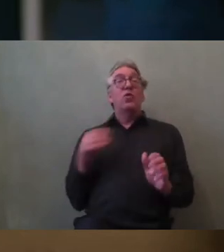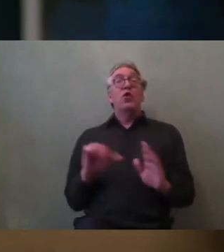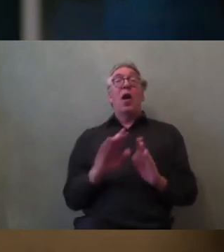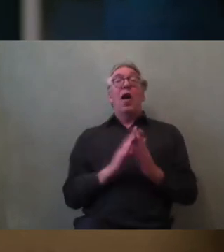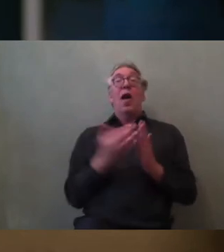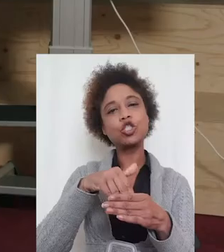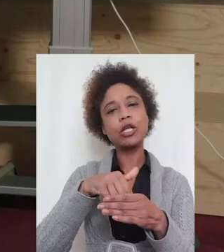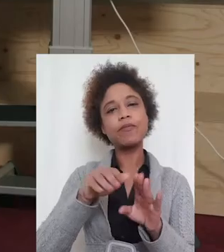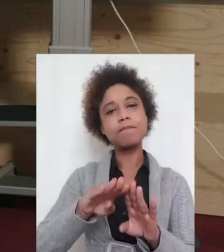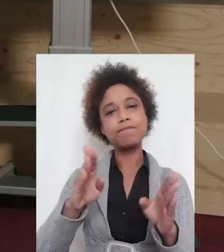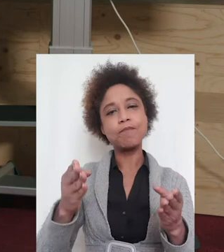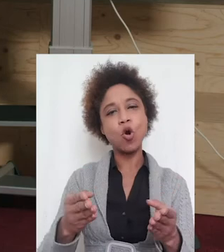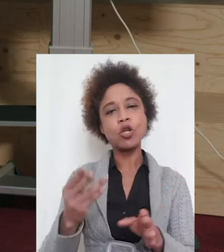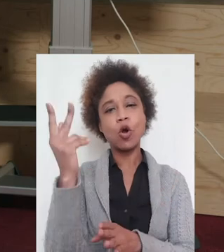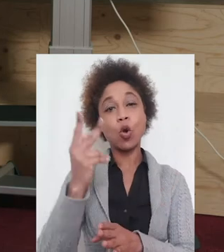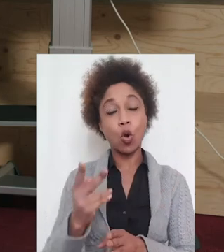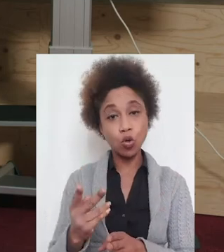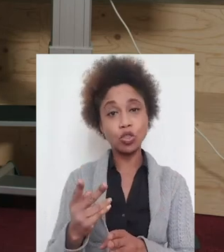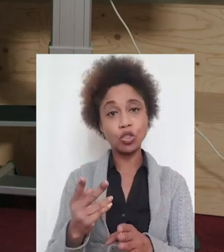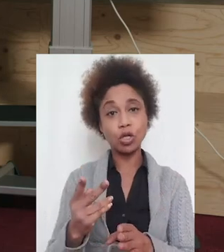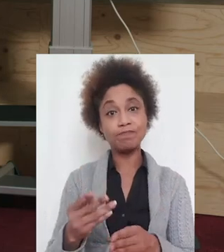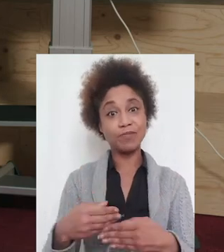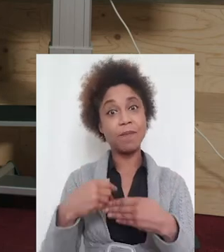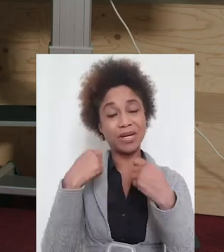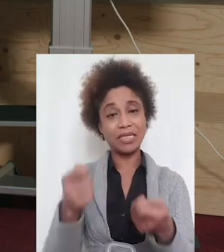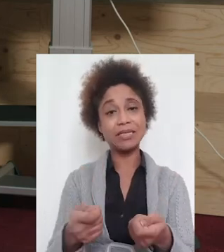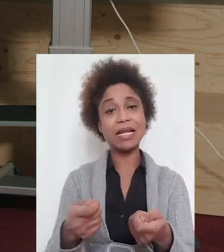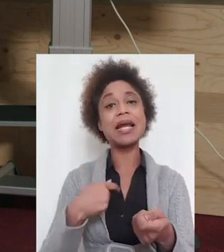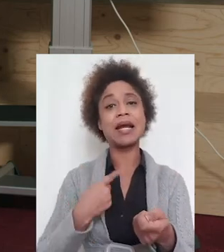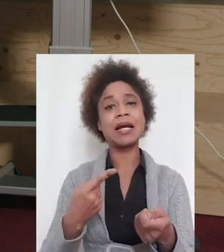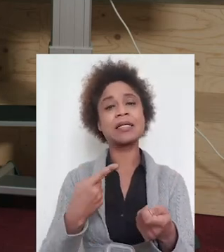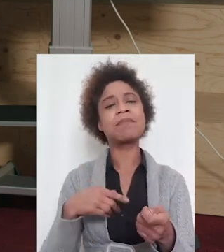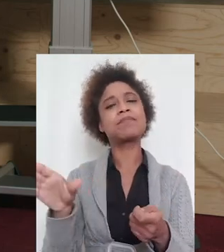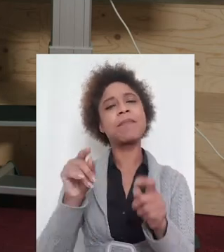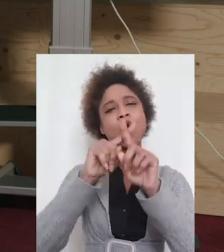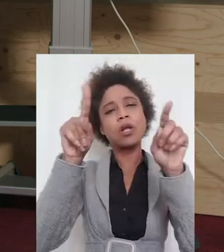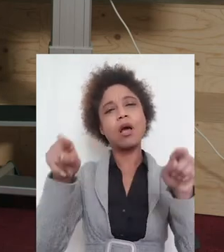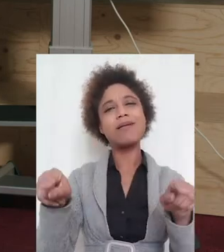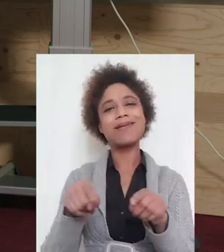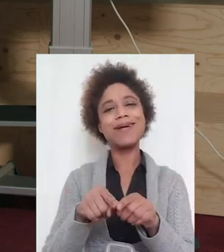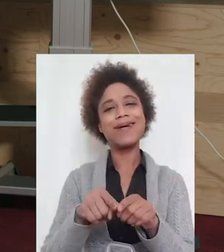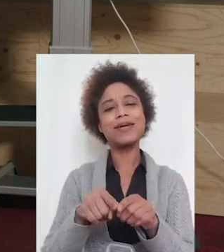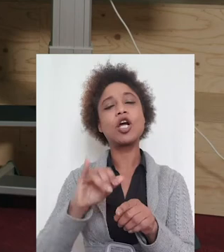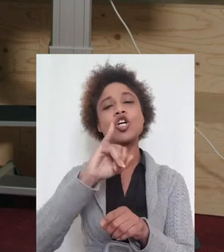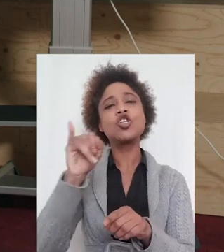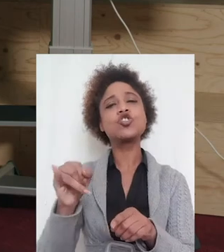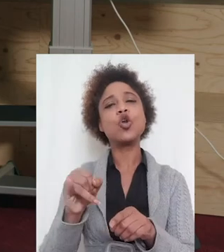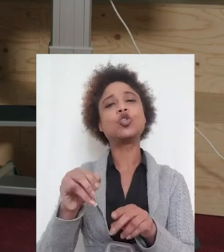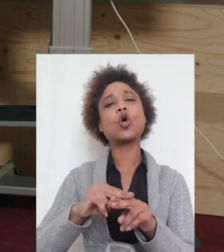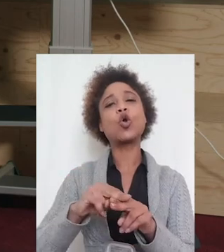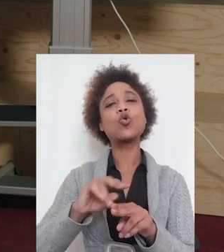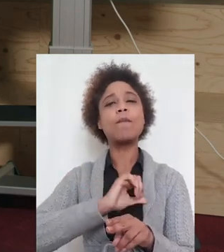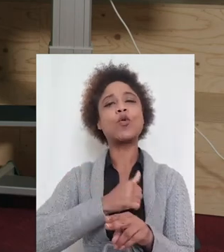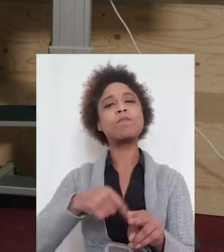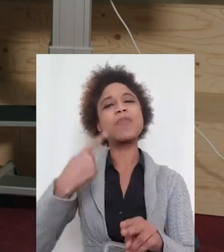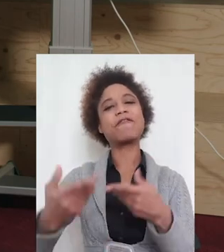podiumkunsten gepresenteerd met bijbehorende landkaart. En Joost Groeneboer, specialist cultuurparticipatie bij LKCA, zal daar meer over